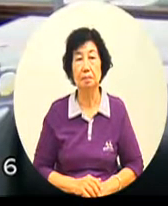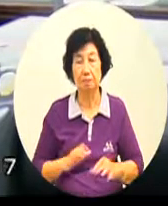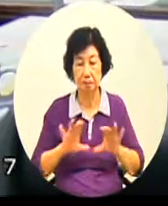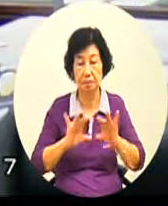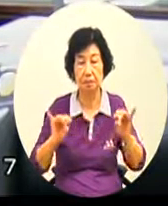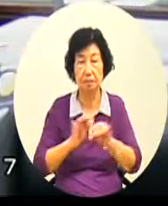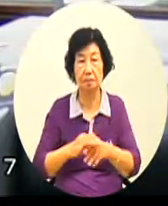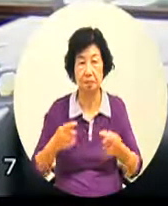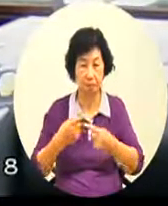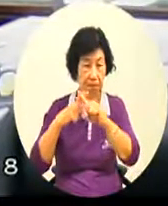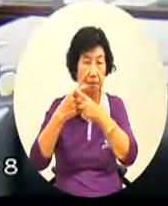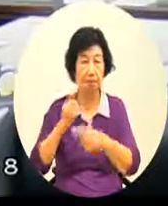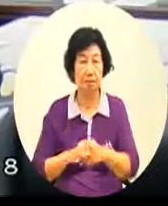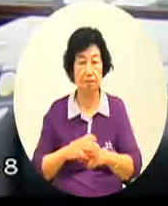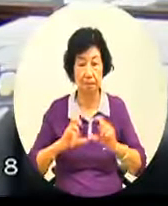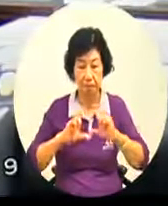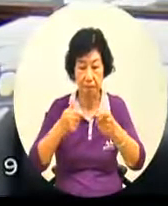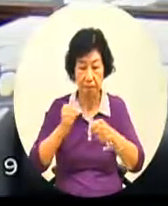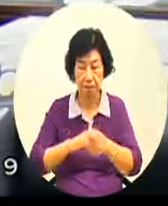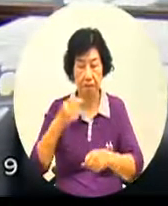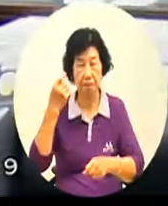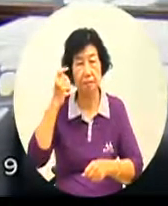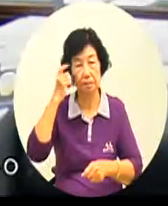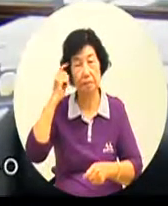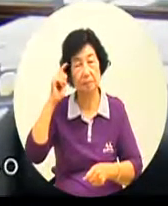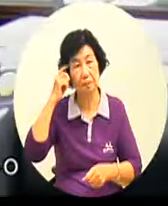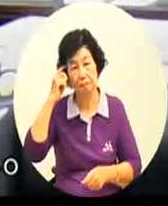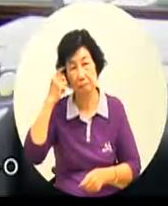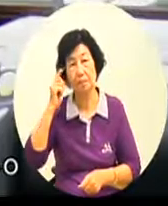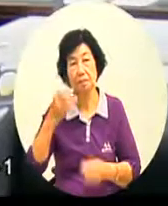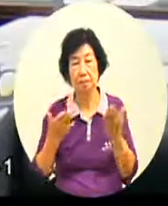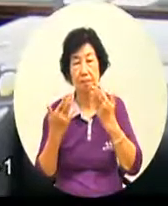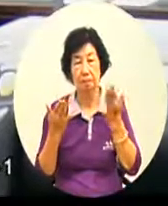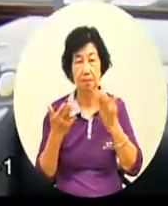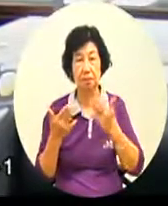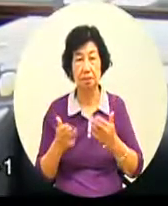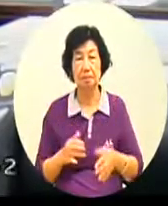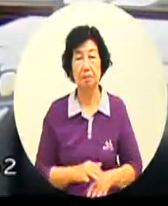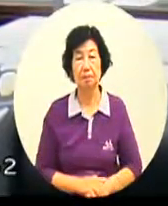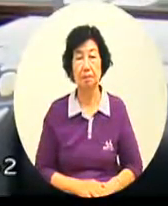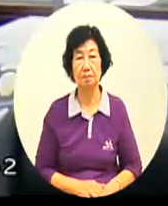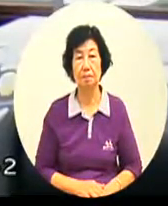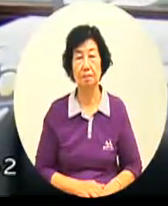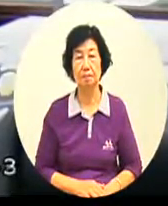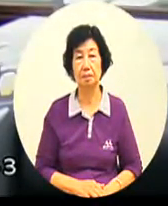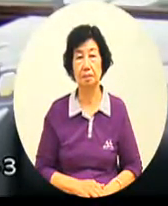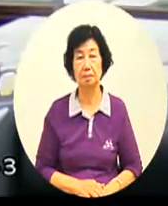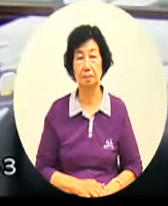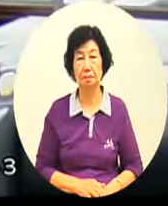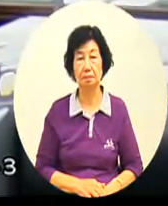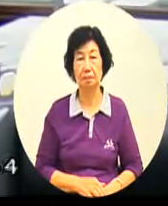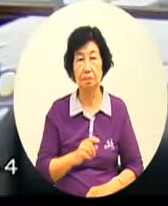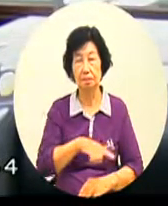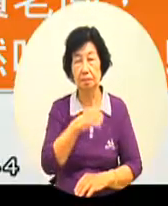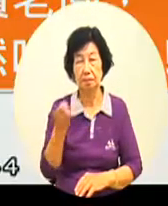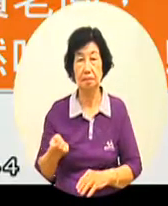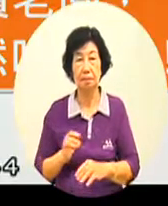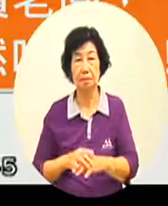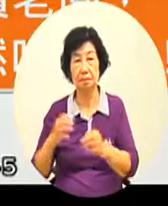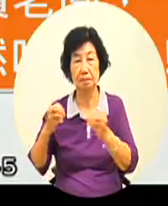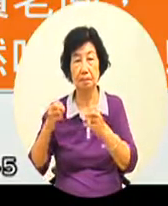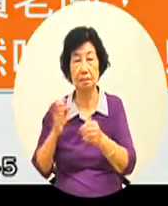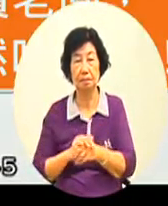义，你回去再思考一下。主委，你先请坐。 谢谢议员。 在接下来我要谈的就是最近很